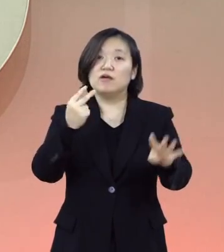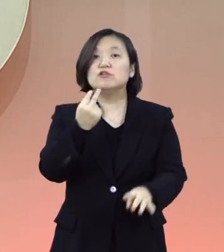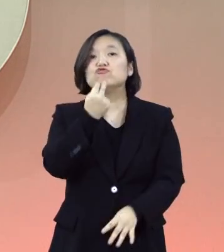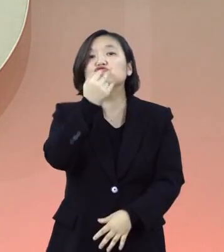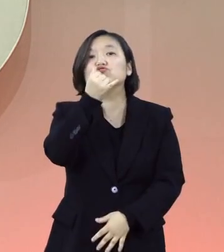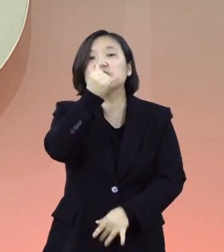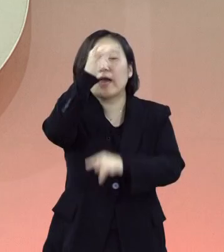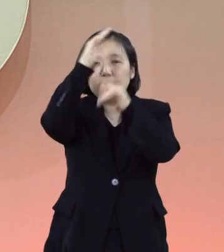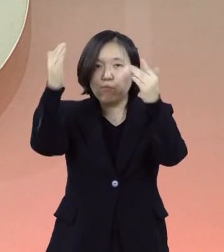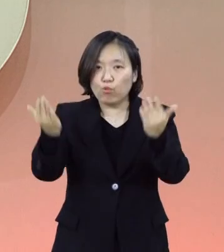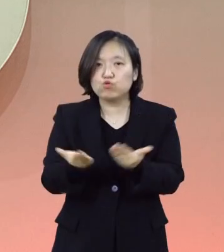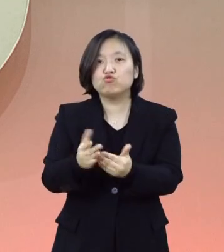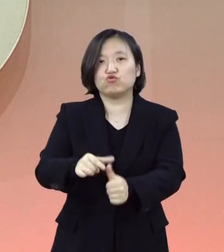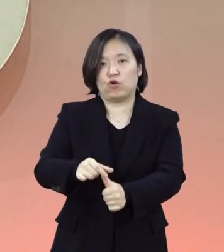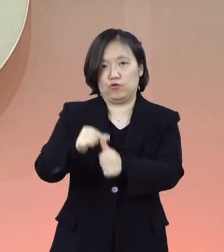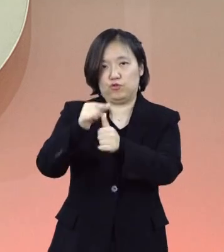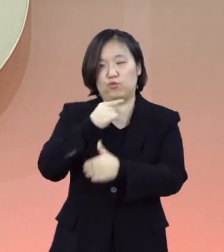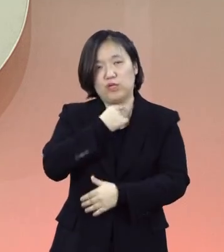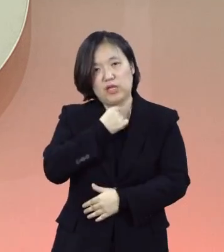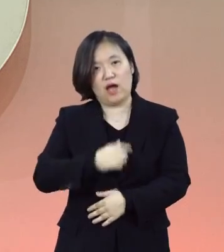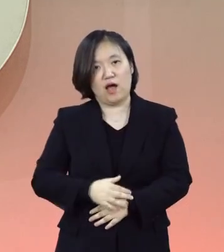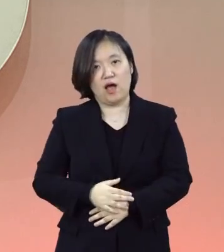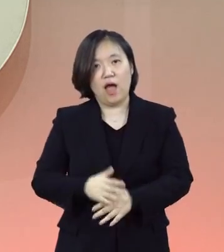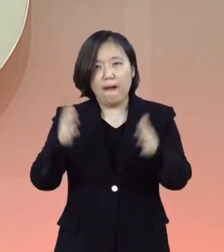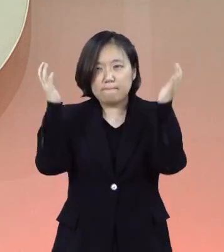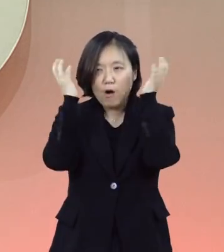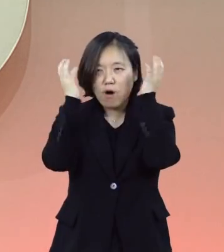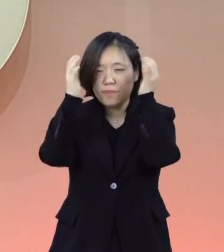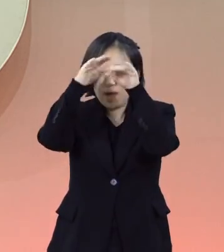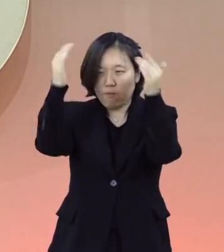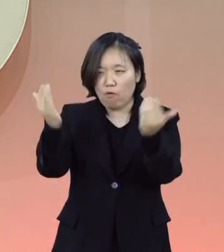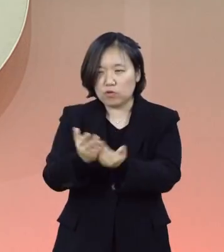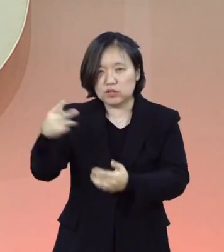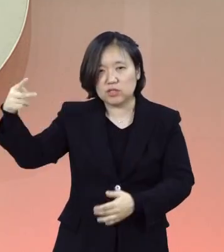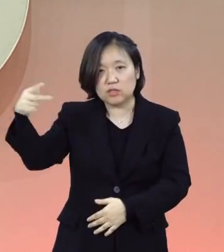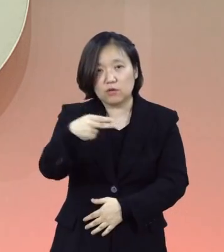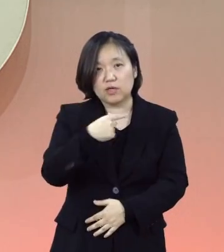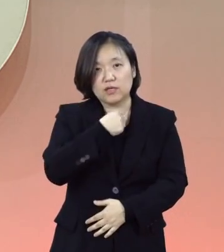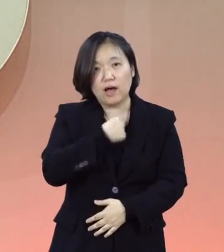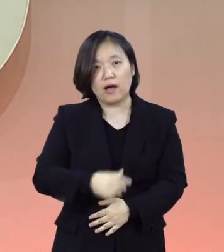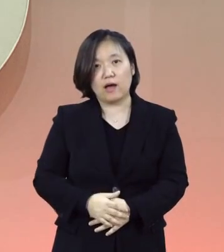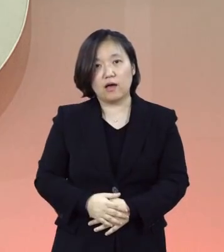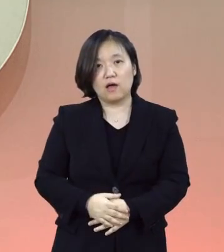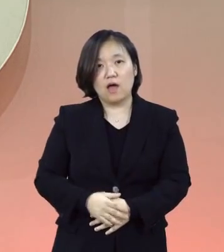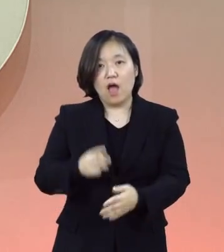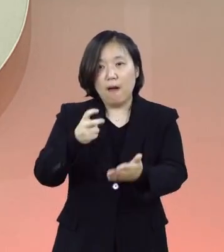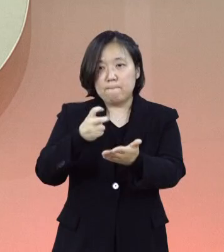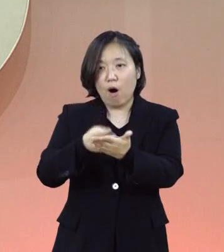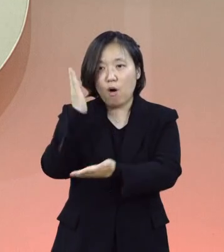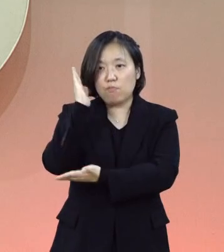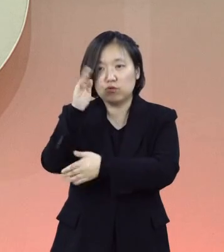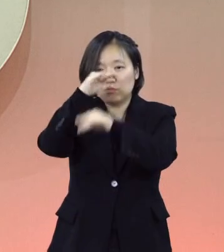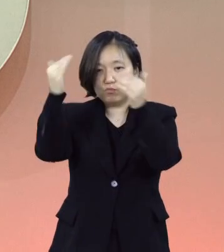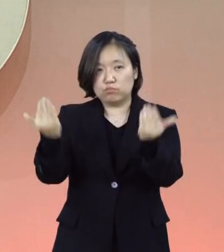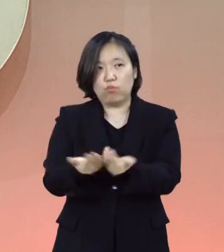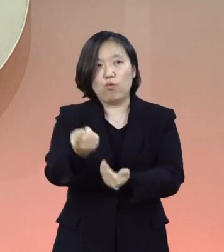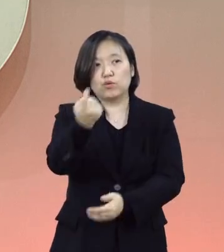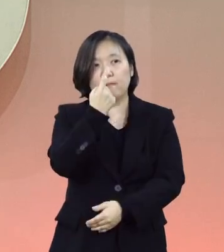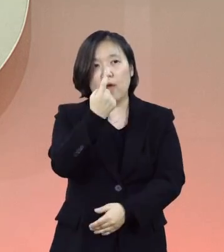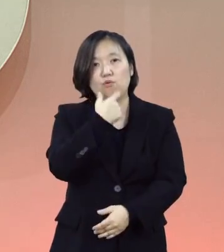중생을 다 건지오리다, 번뇌를 다 끊으오리다, 법문을 다